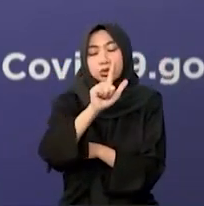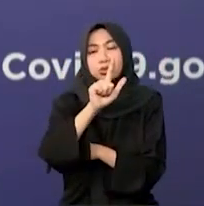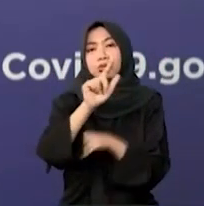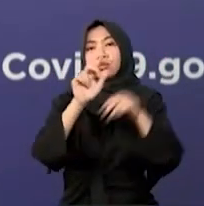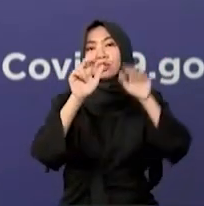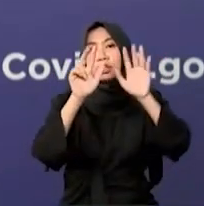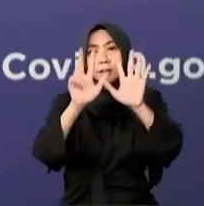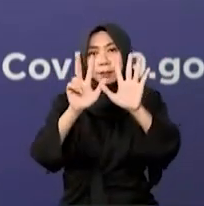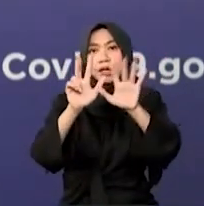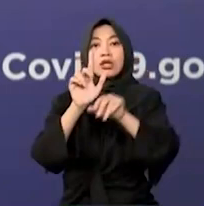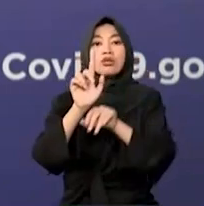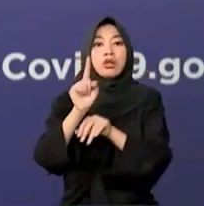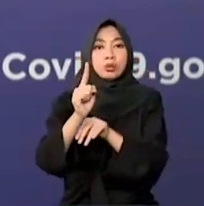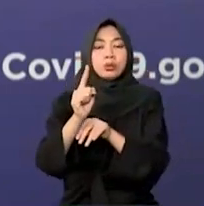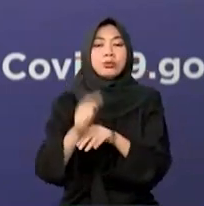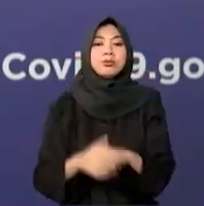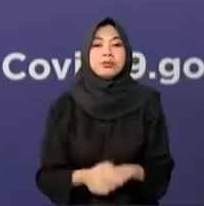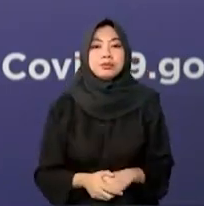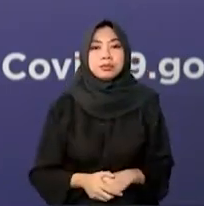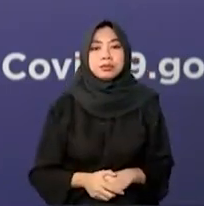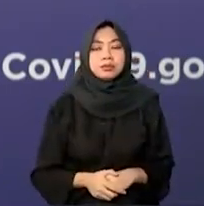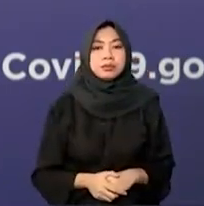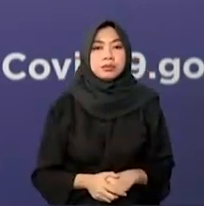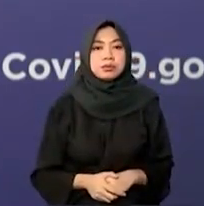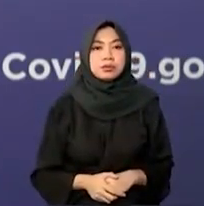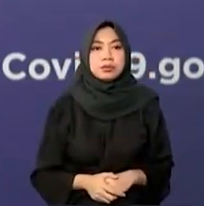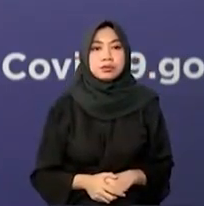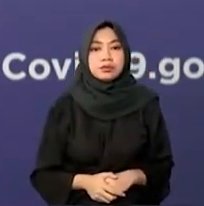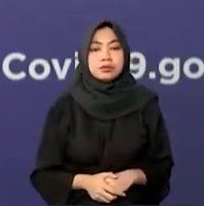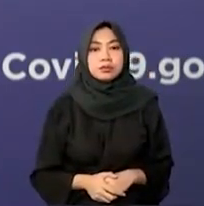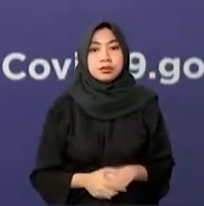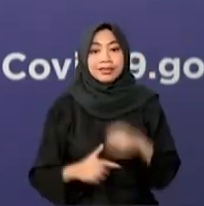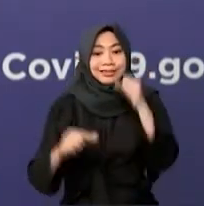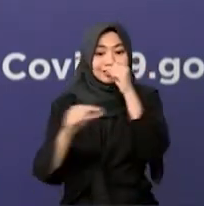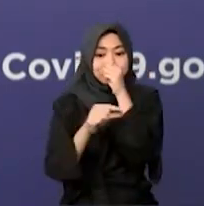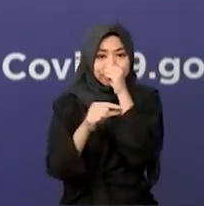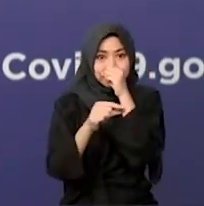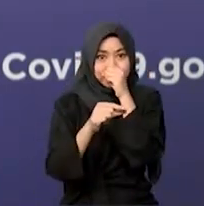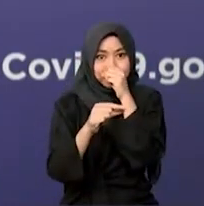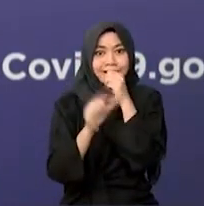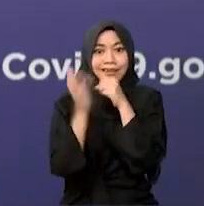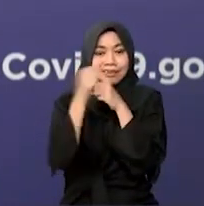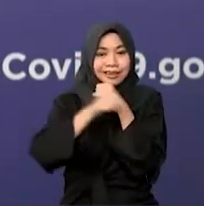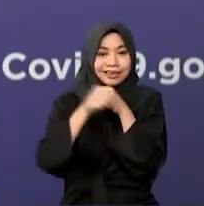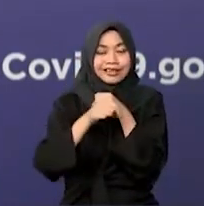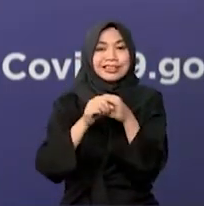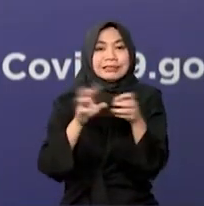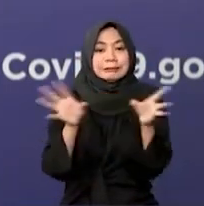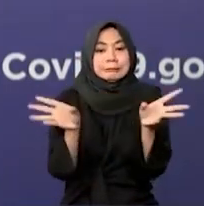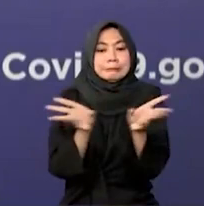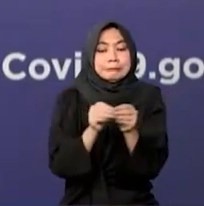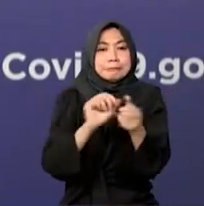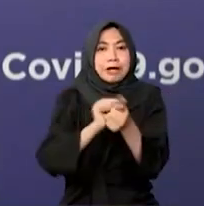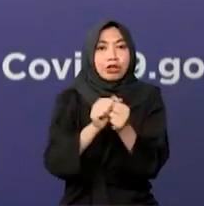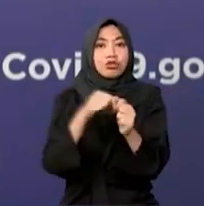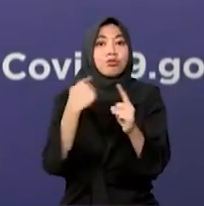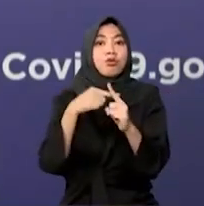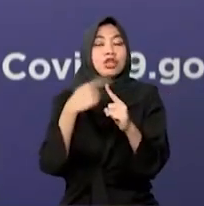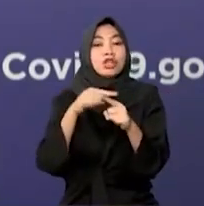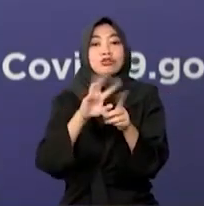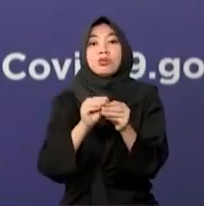1781 spesimen dari jumlah ini didapatkan hasil konfirmasi positif